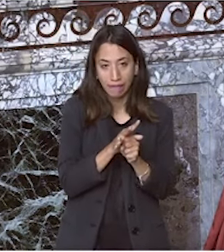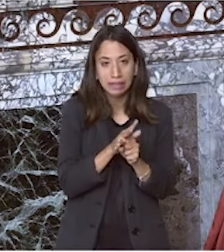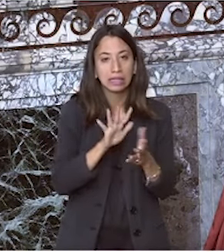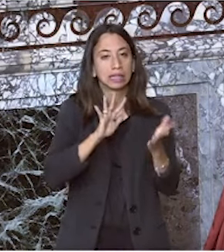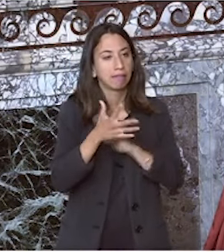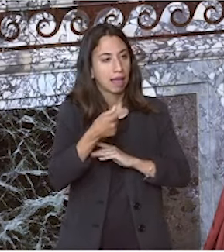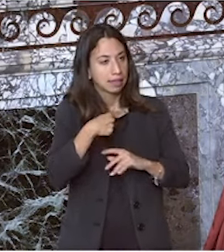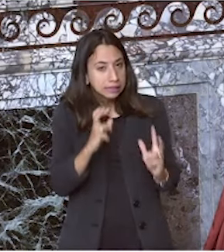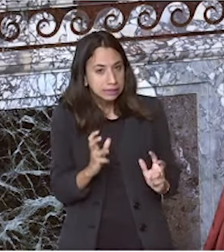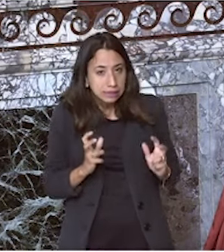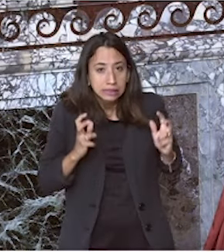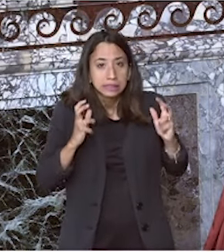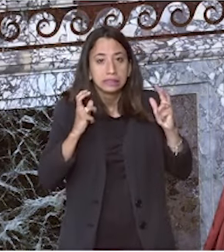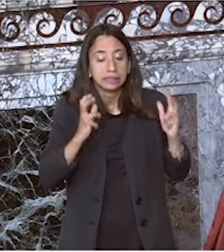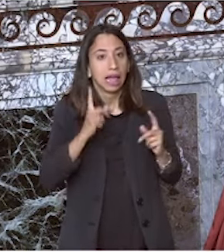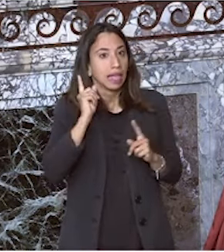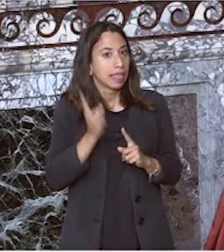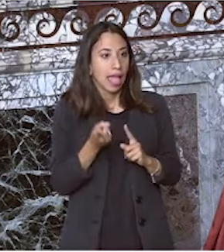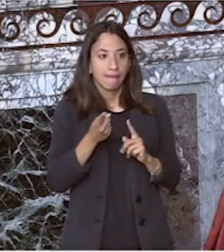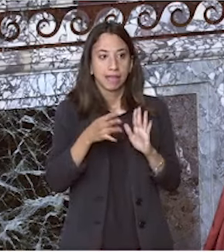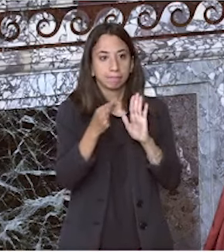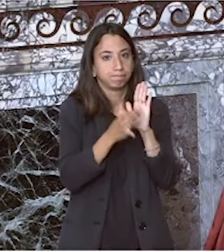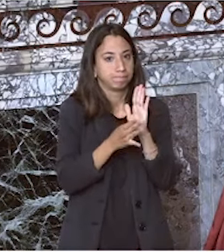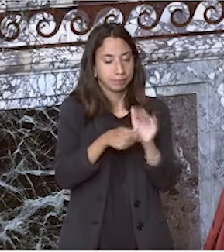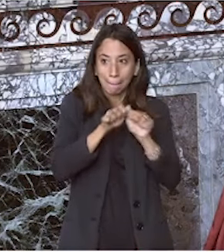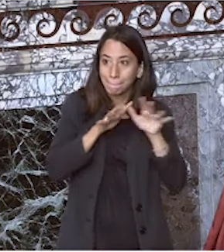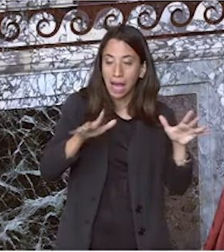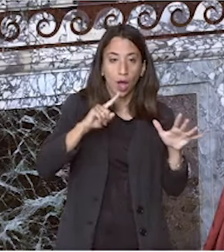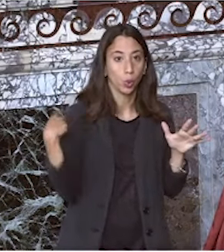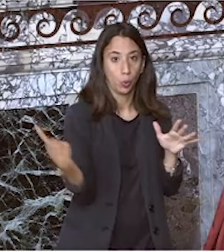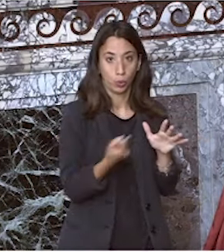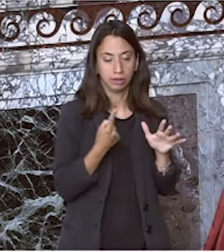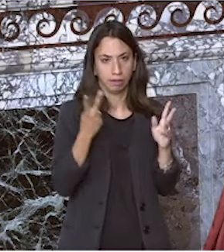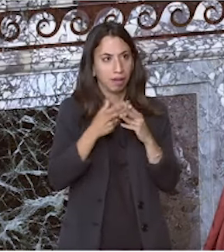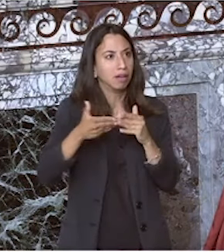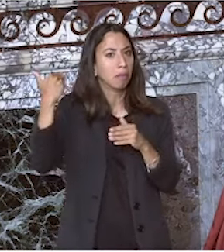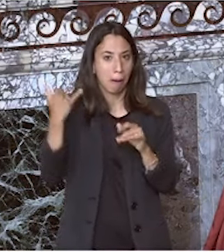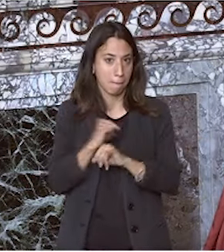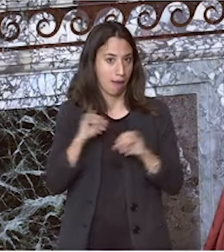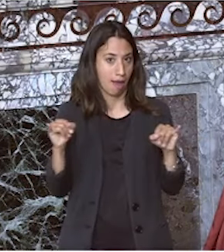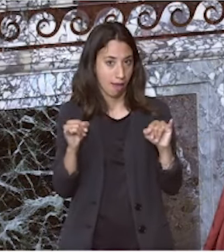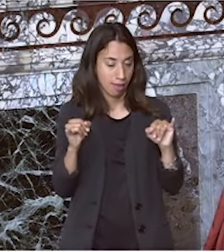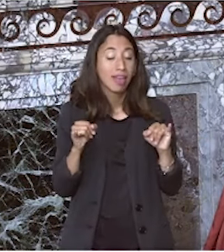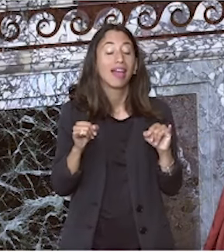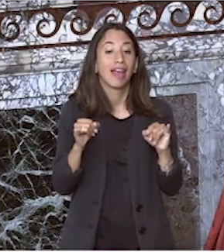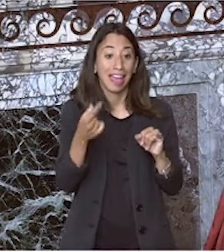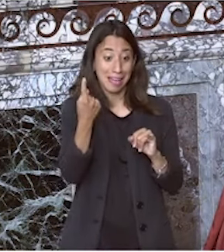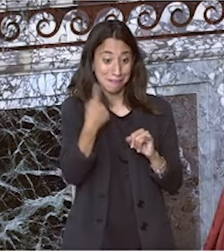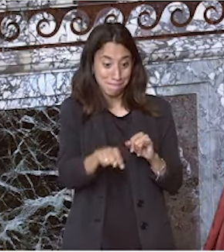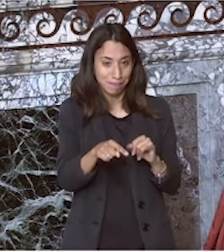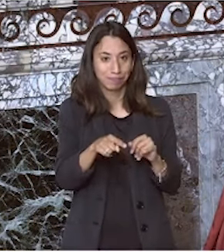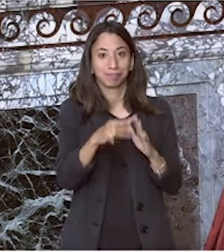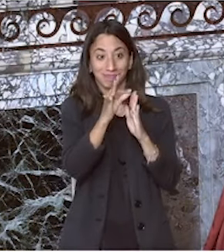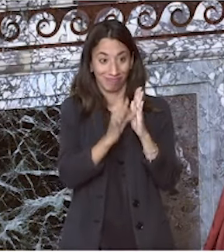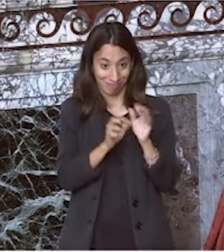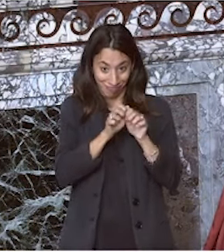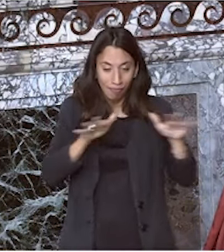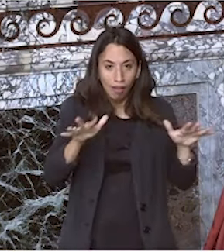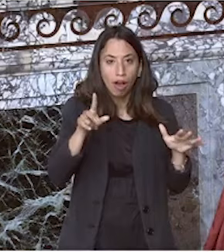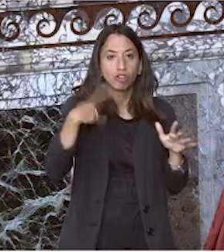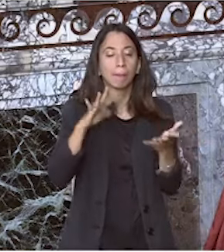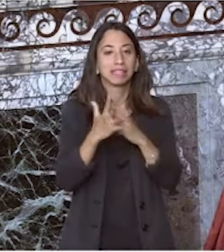richiesto misure fortemente espansive, alcune senza precedenti. Da queste si è dovuto passare a una rapida